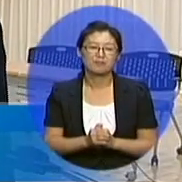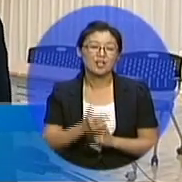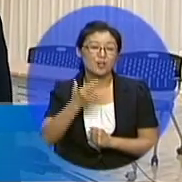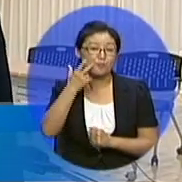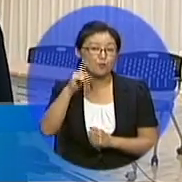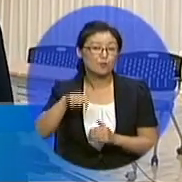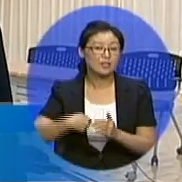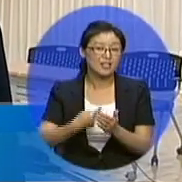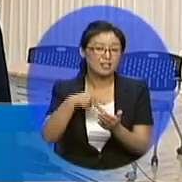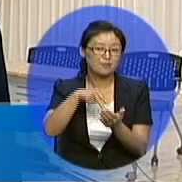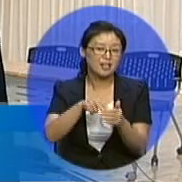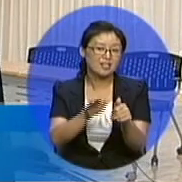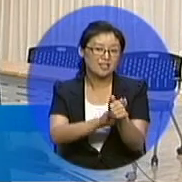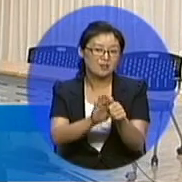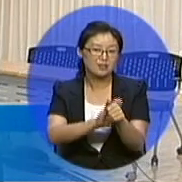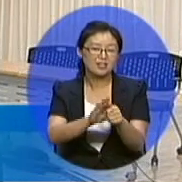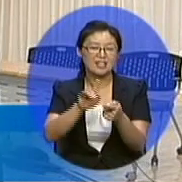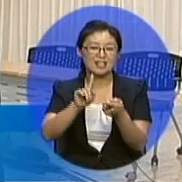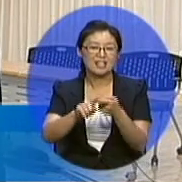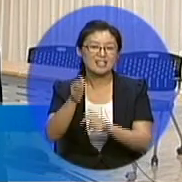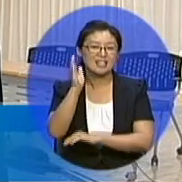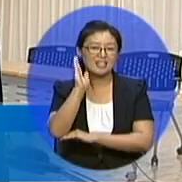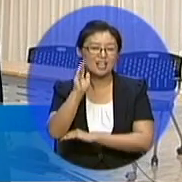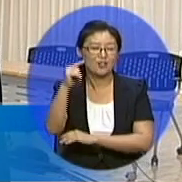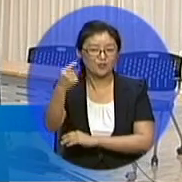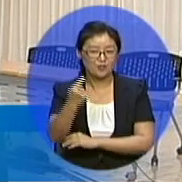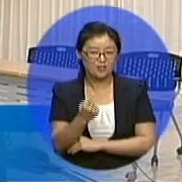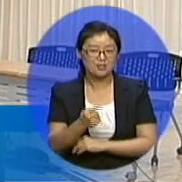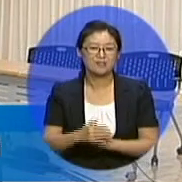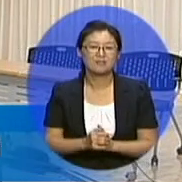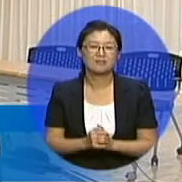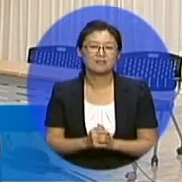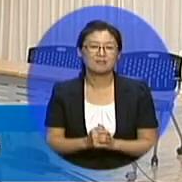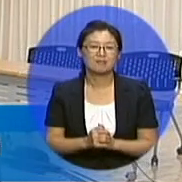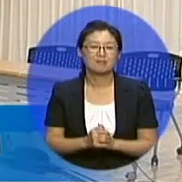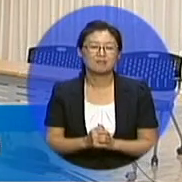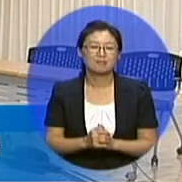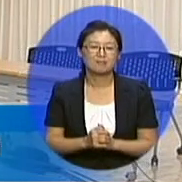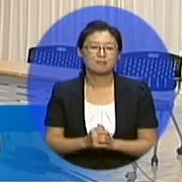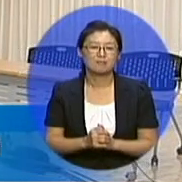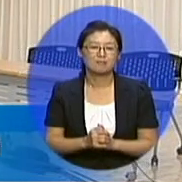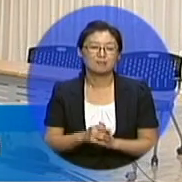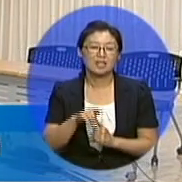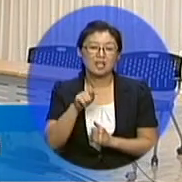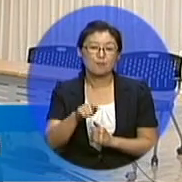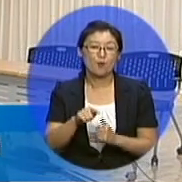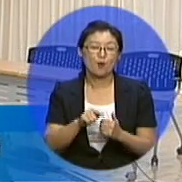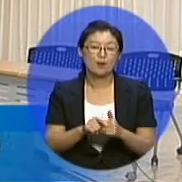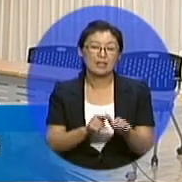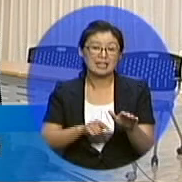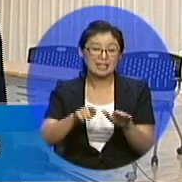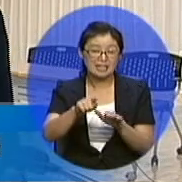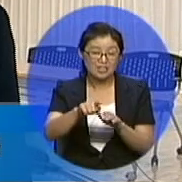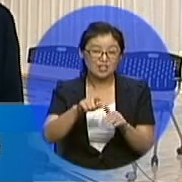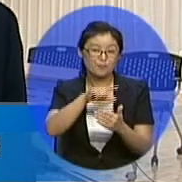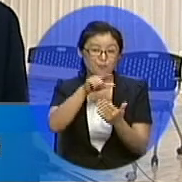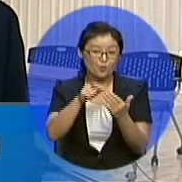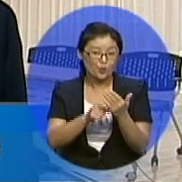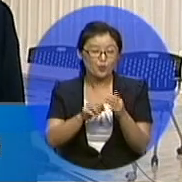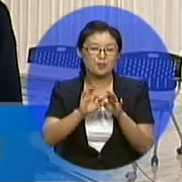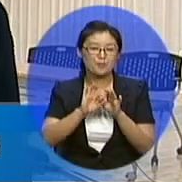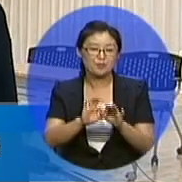미국의 자립생활 서비스에 대해서 강연을 하러 이곳에 왔고 우리는 이번 리더십 아카데미 프로그램을